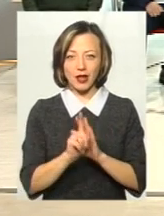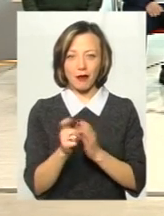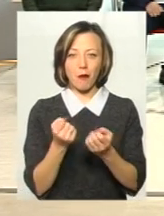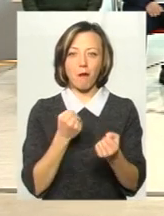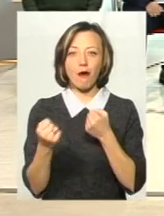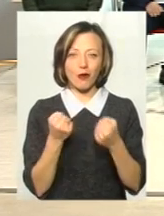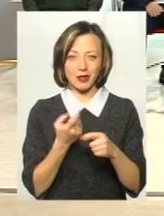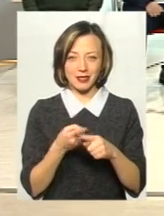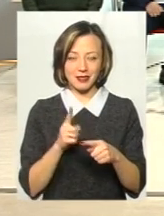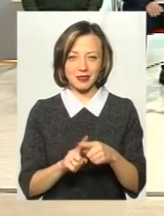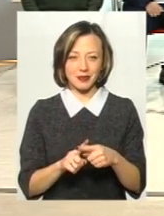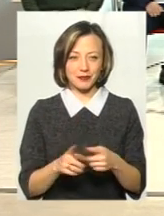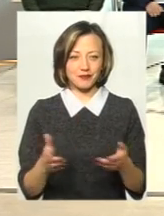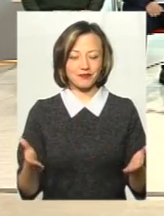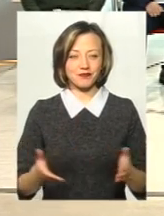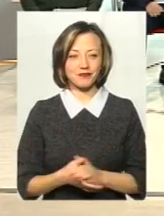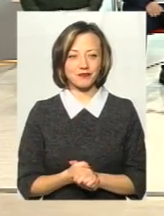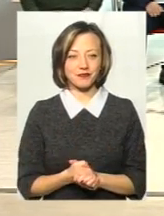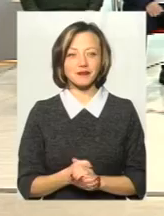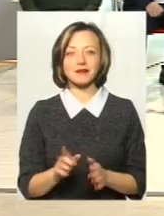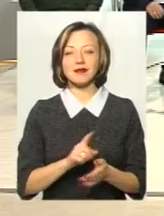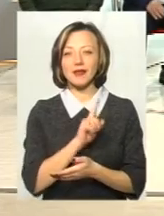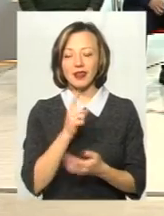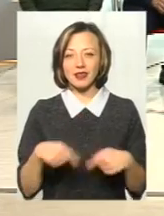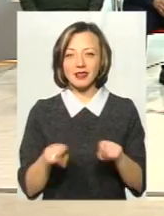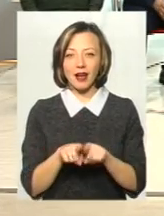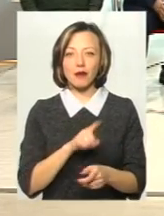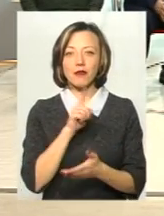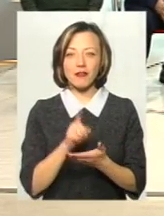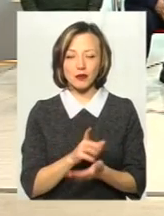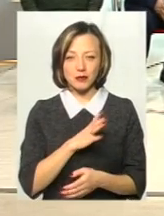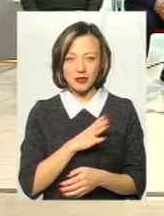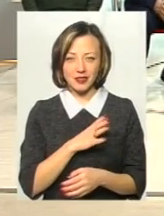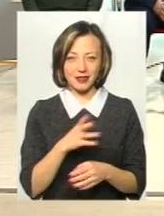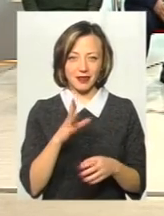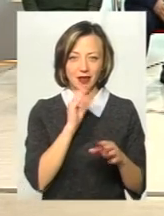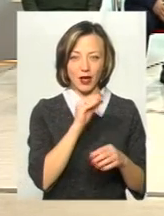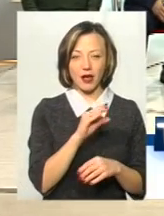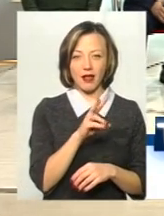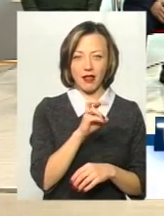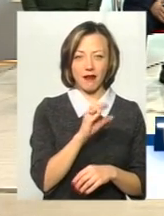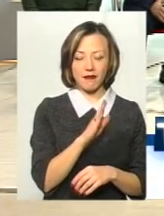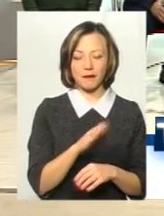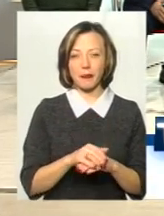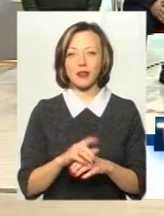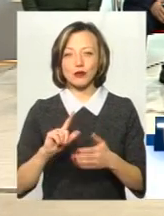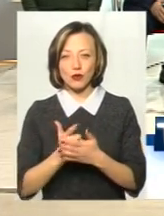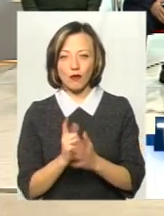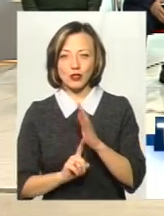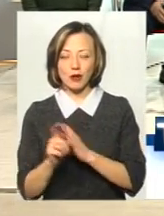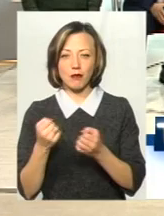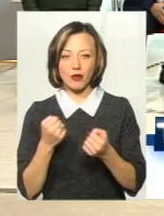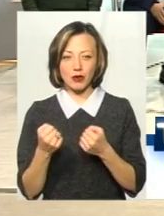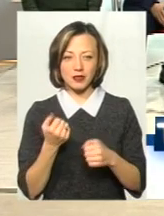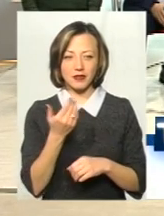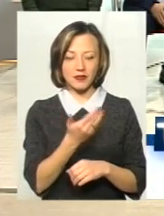боротися. Знову її віддаємо вітру. Так і повинно бути. Знову віддаємо і знову починаємо боротися. От. То те, що сказав